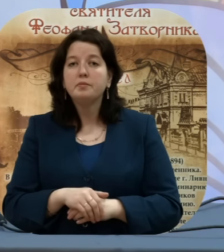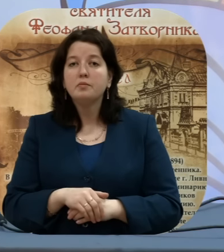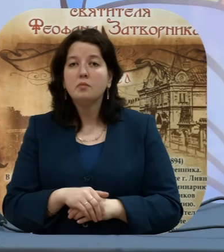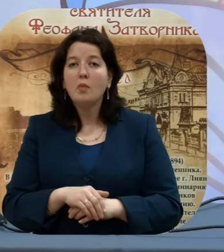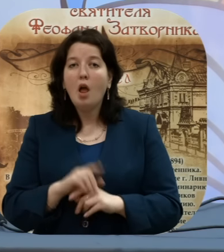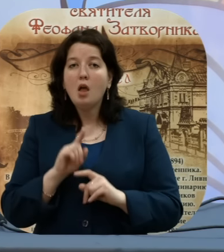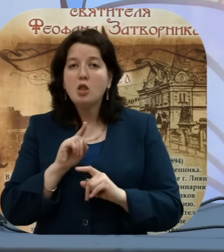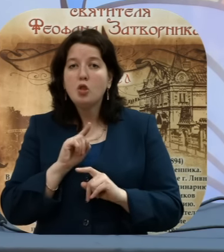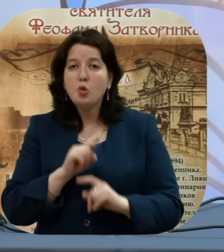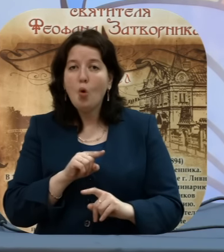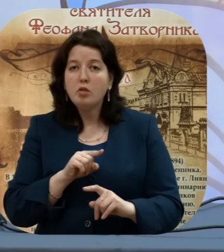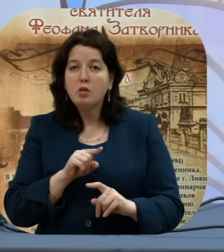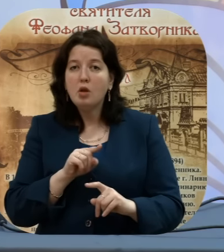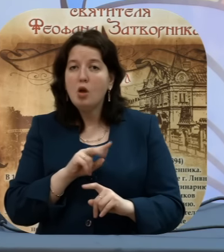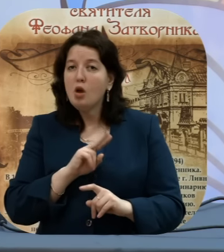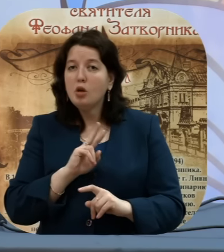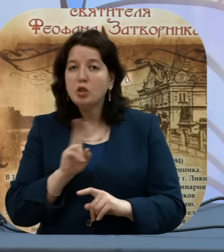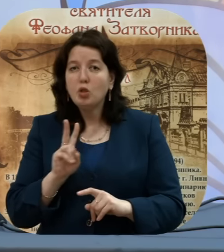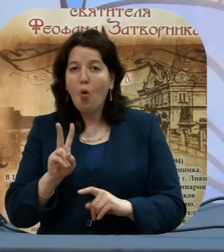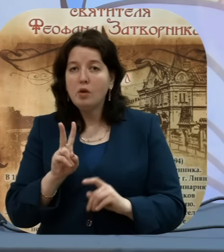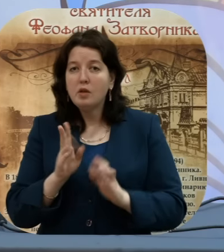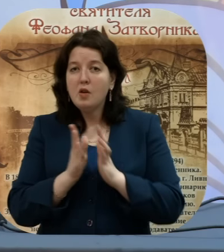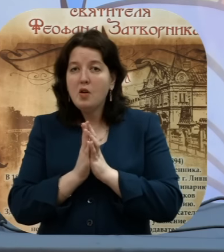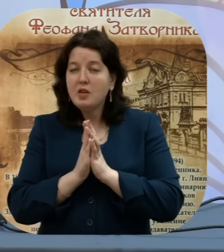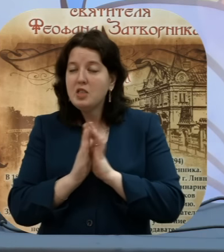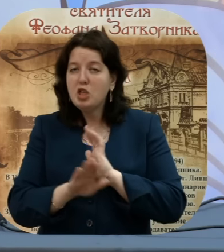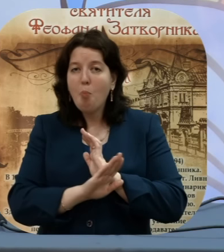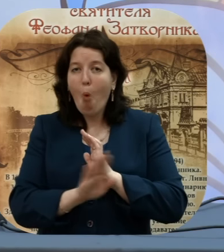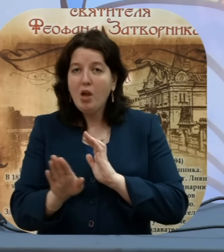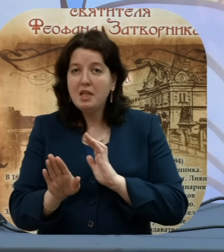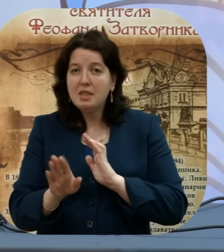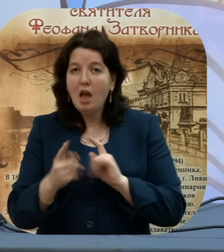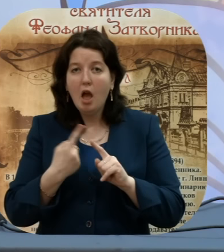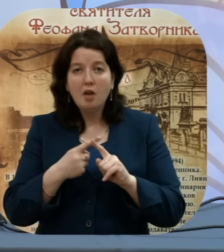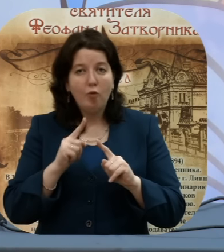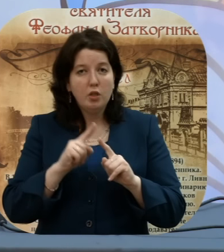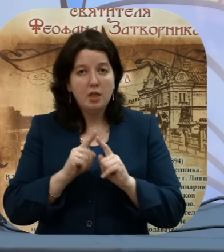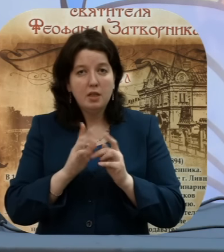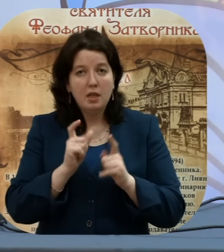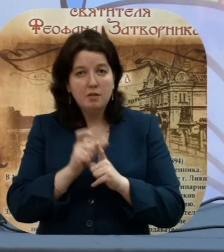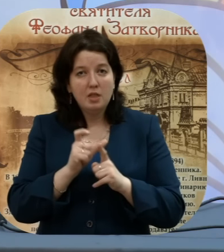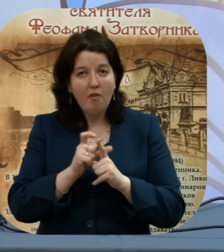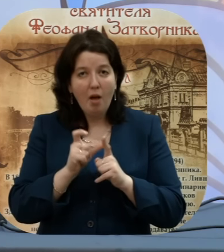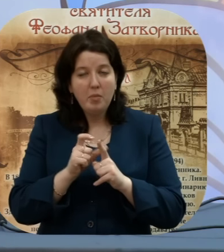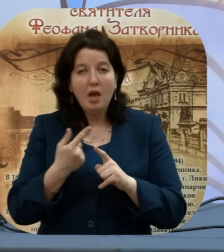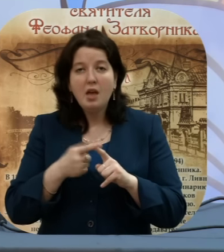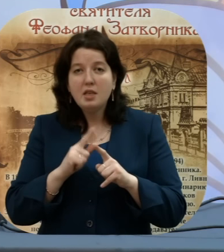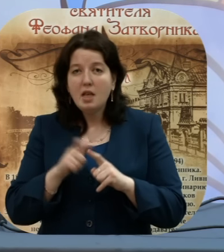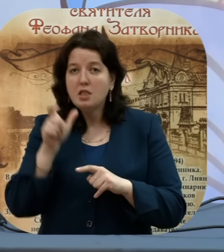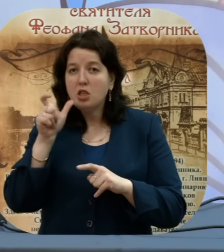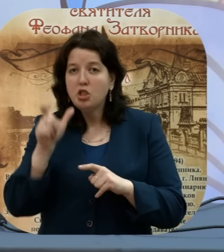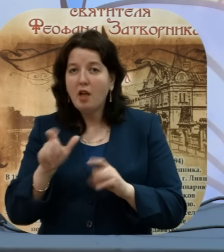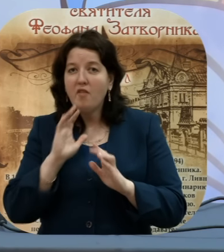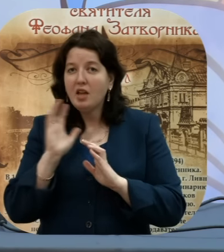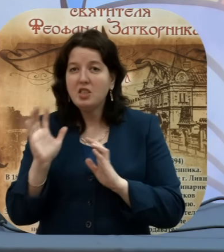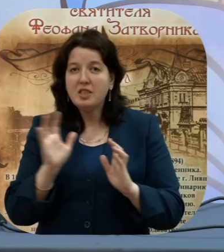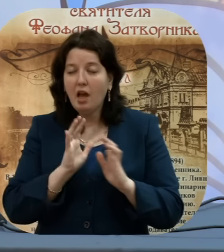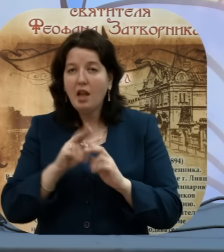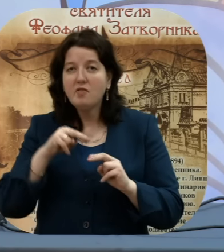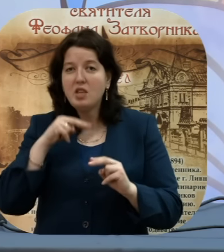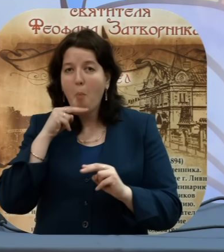Тот, кто не молится, я бы сказал, вот этой молитвой, если он не сохраняет внимание, не